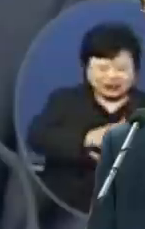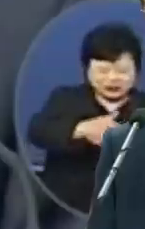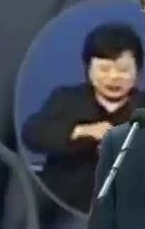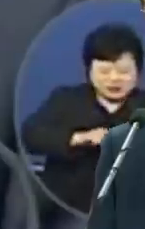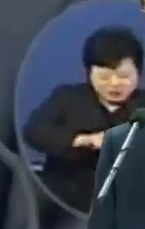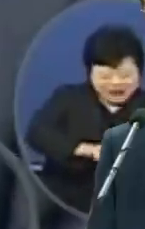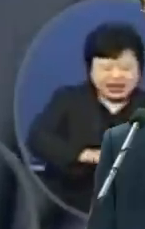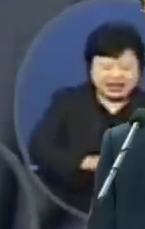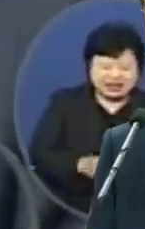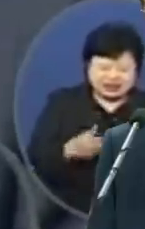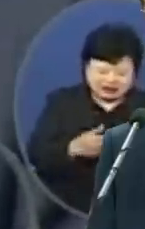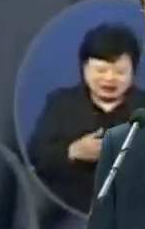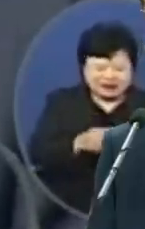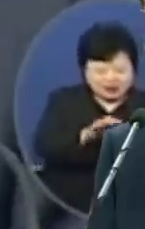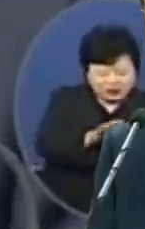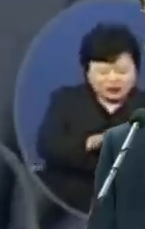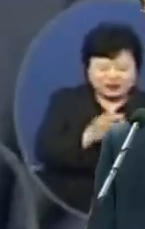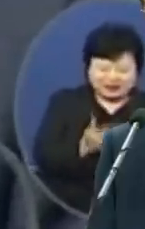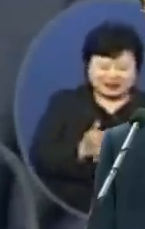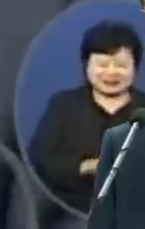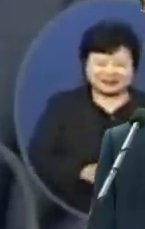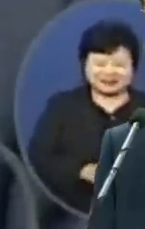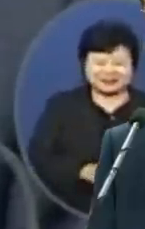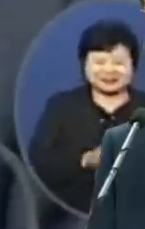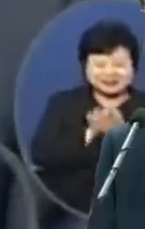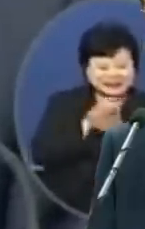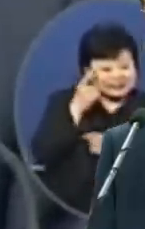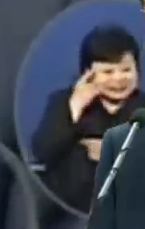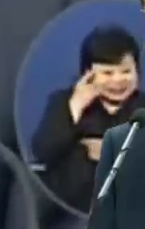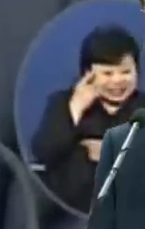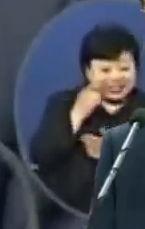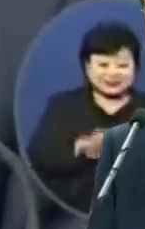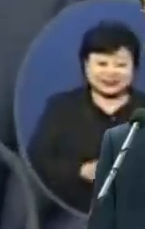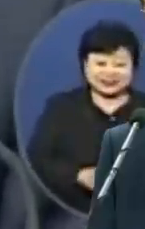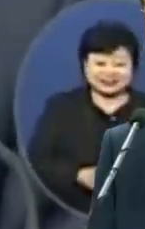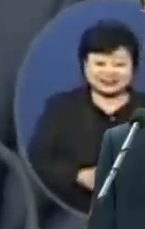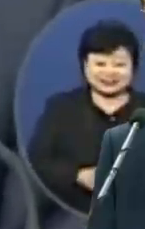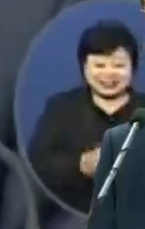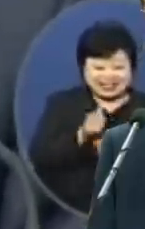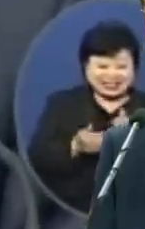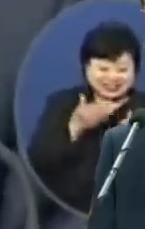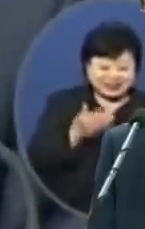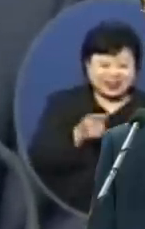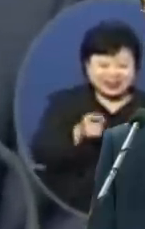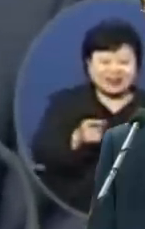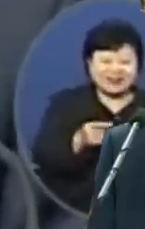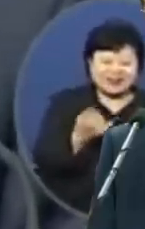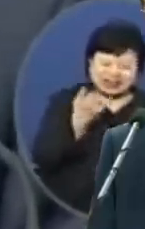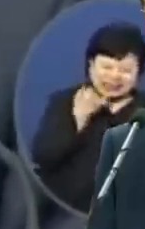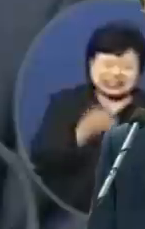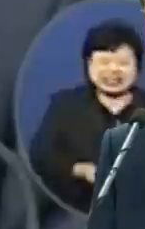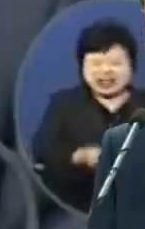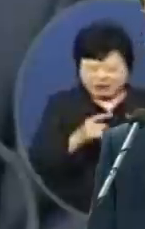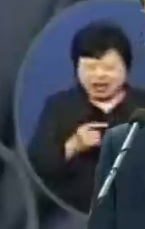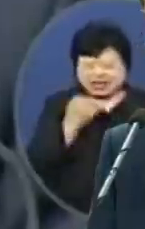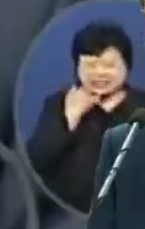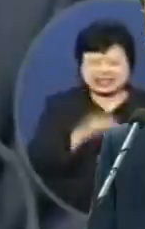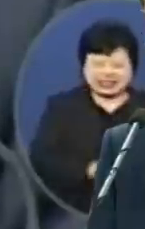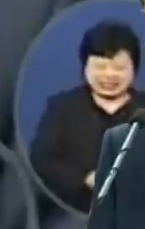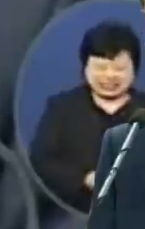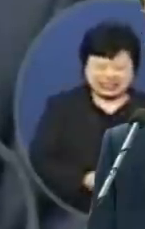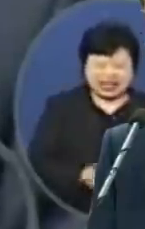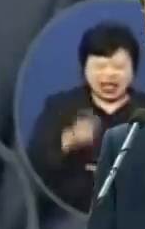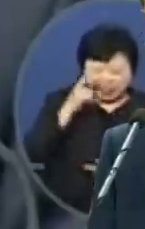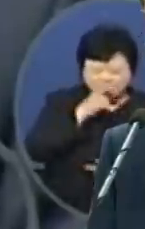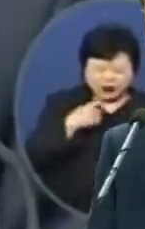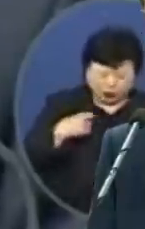빨래해 주십시오. 내가 그렇게 생각하고 보는 것입니다. 하나님이 너는 나와 있어라. 너의